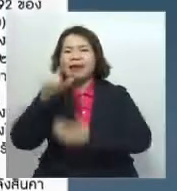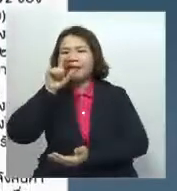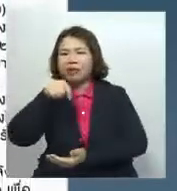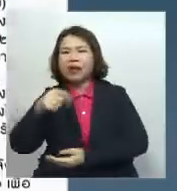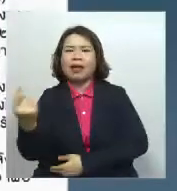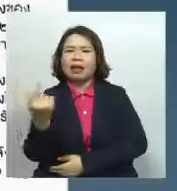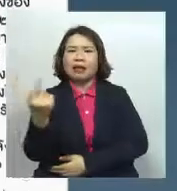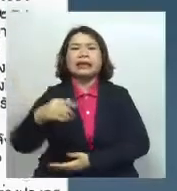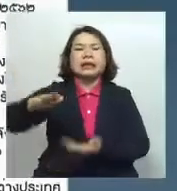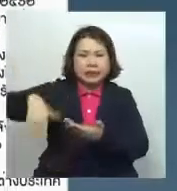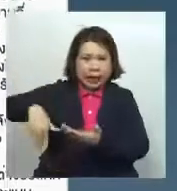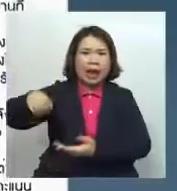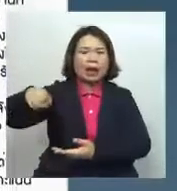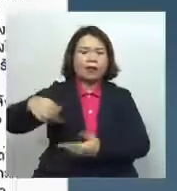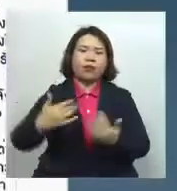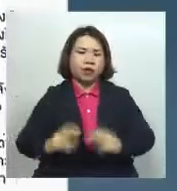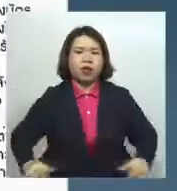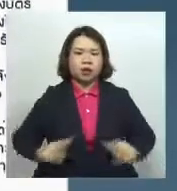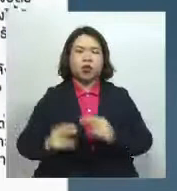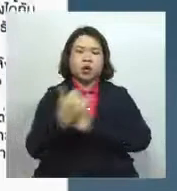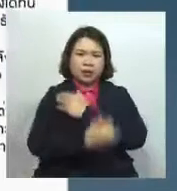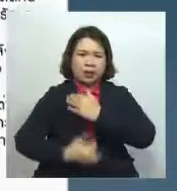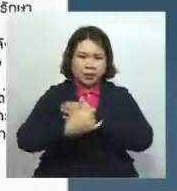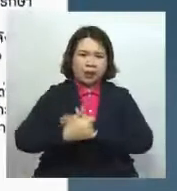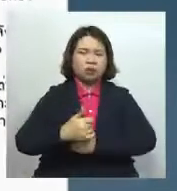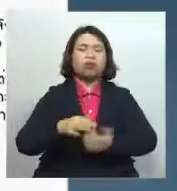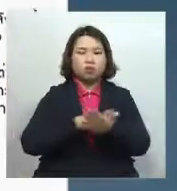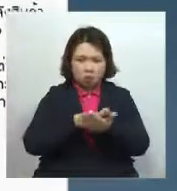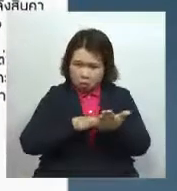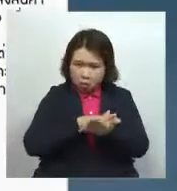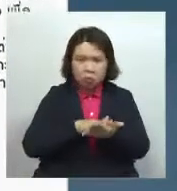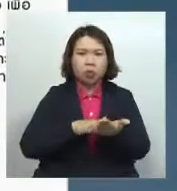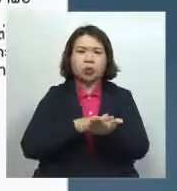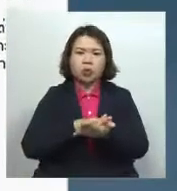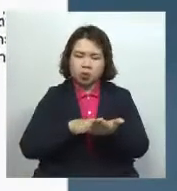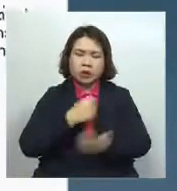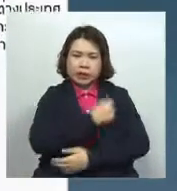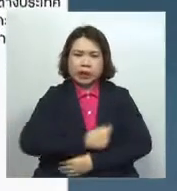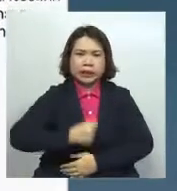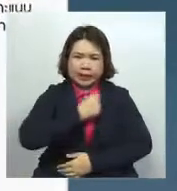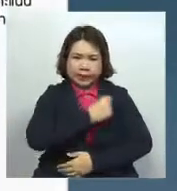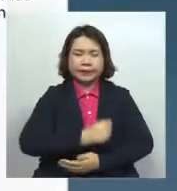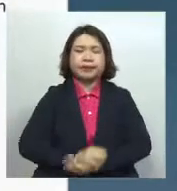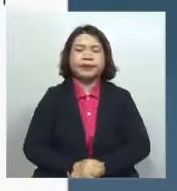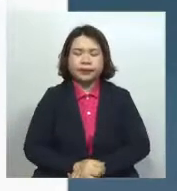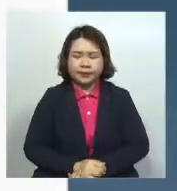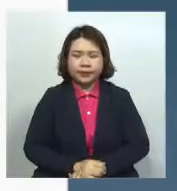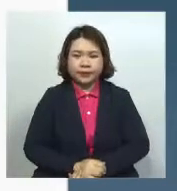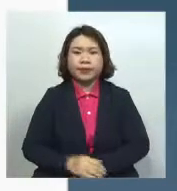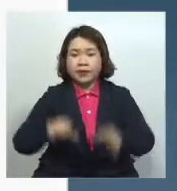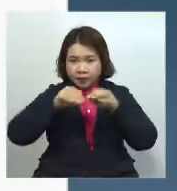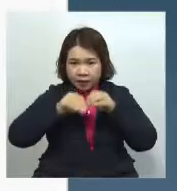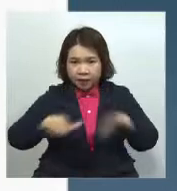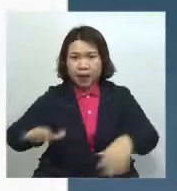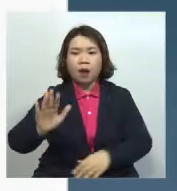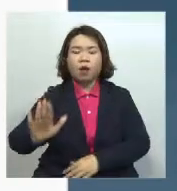เทานั้นที่ส่ร่าช้ากระสวงการต่ประเทศขอแสดงความเสยใจเป็นอย่างยิ่งอีกครั้งหนึ่งก็เป็ถแหงก